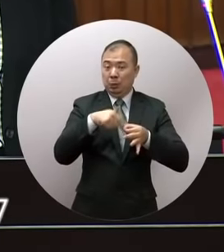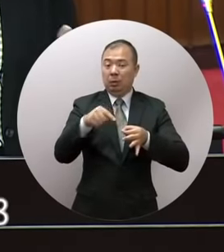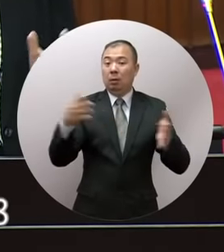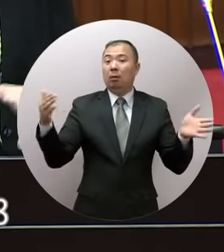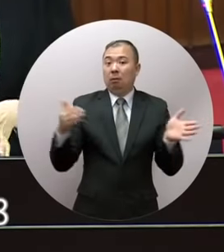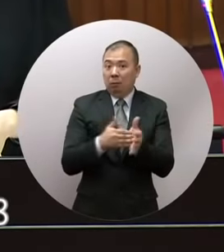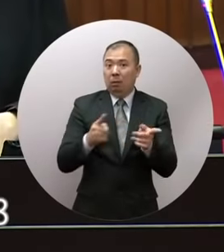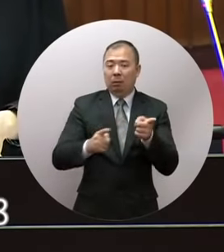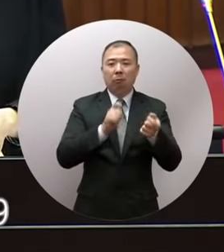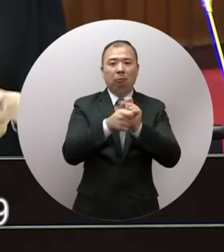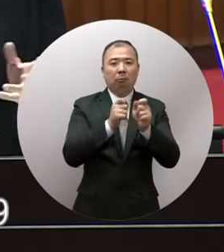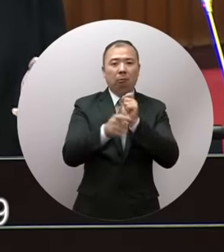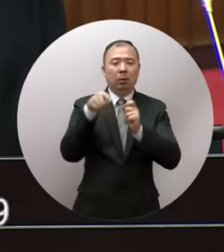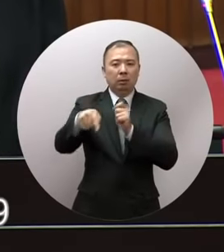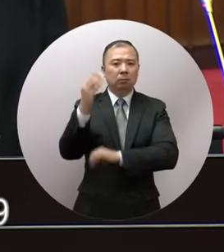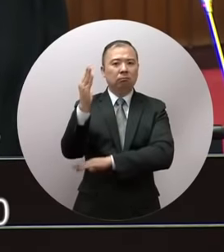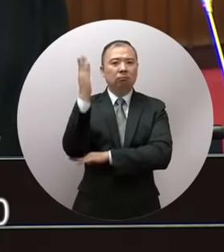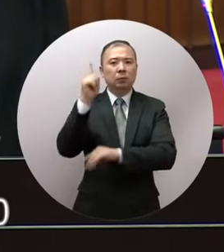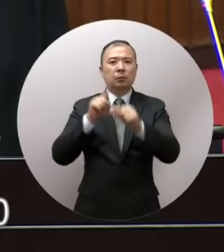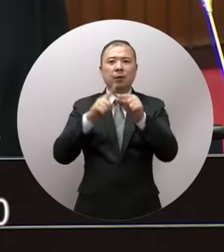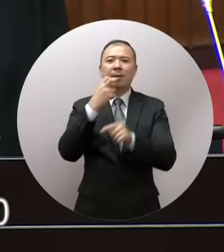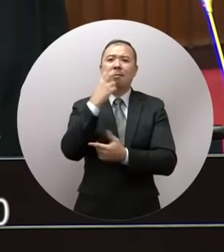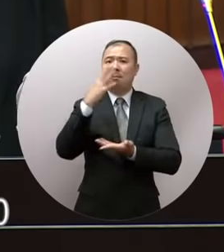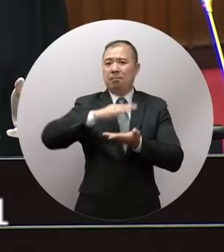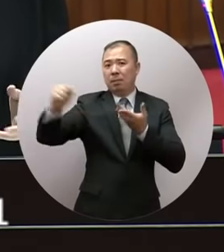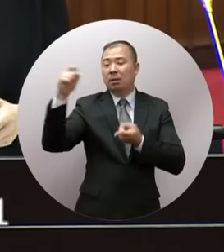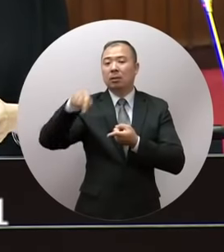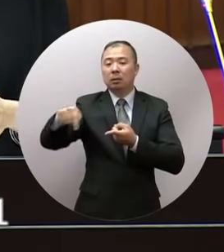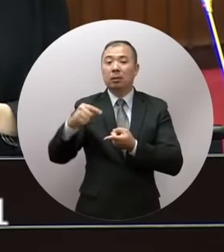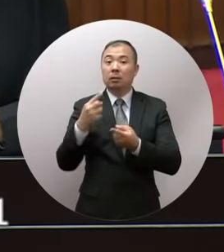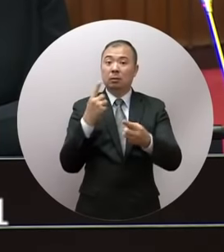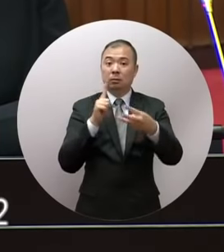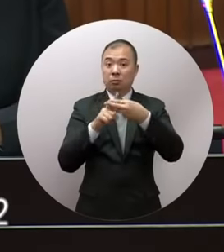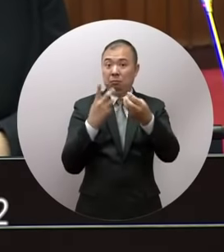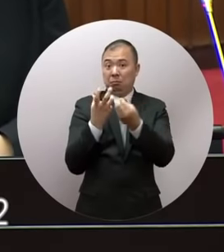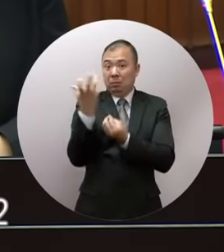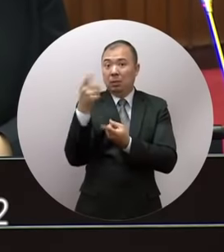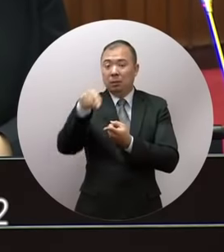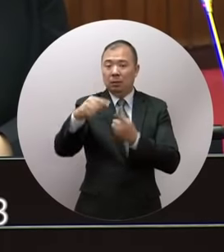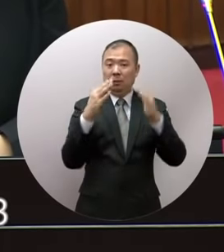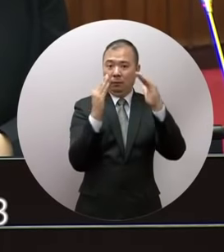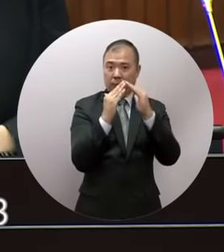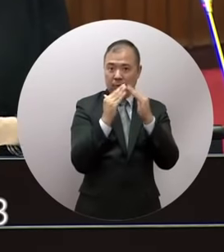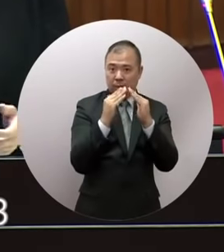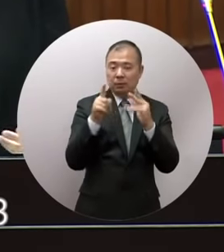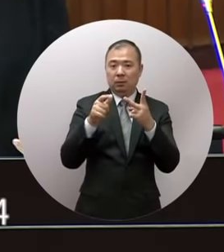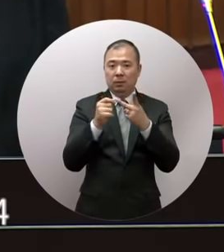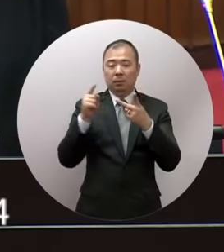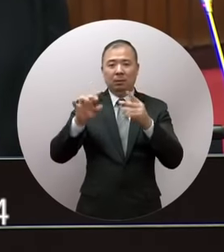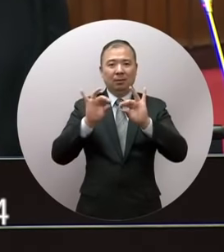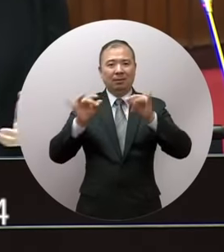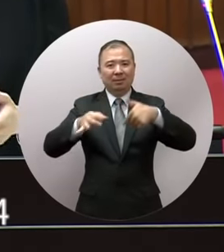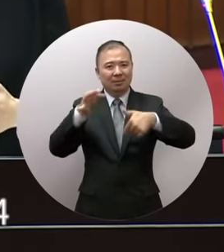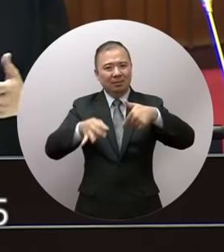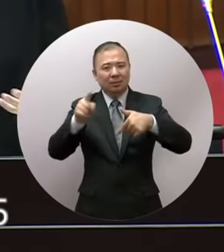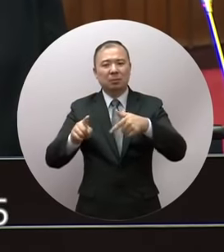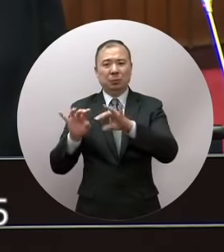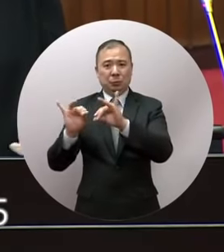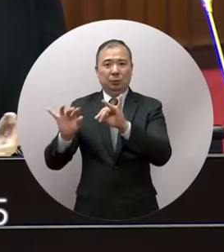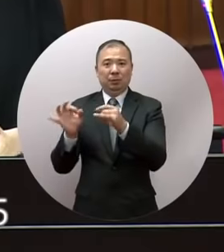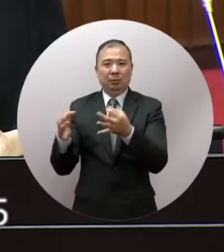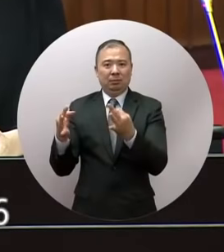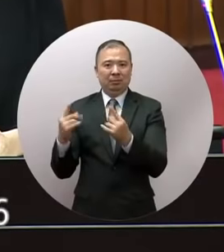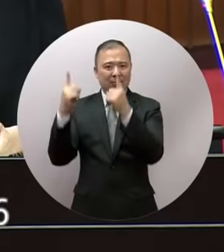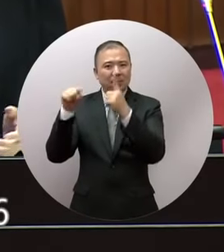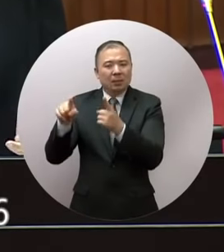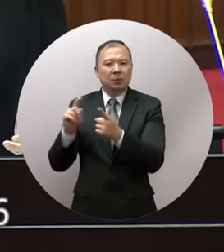了。好，那地方的税呢，主要是来自于房屋税、跟地价税、跟土地增值税。那有时候就是为了地方，为了要去